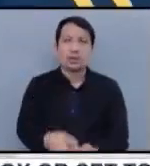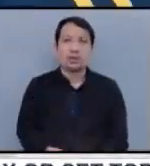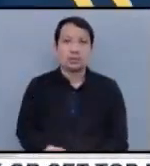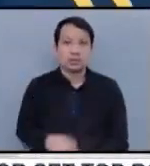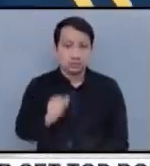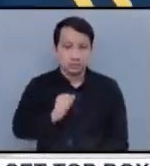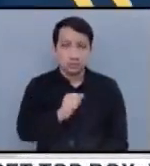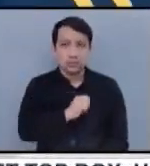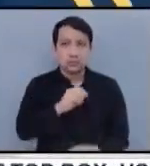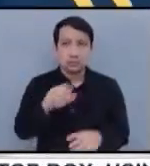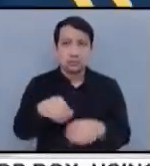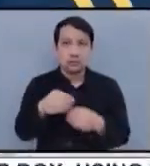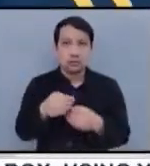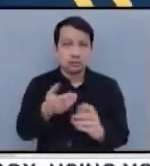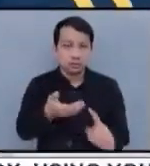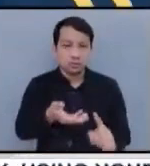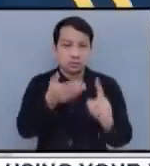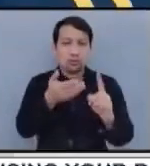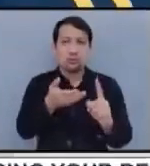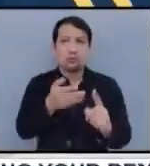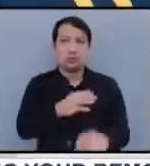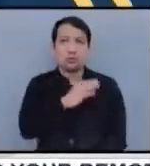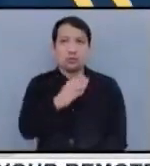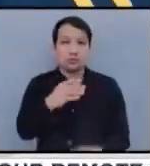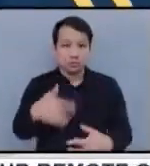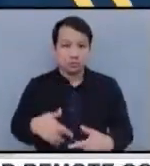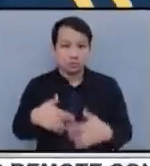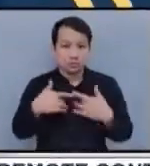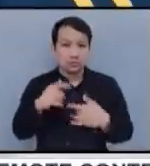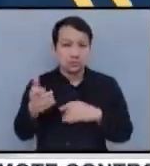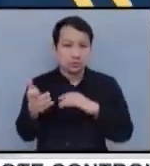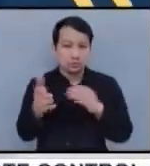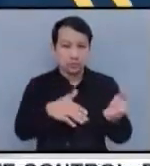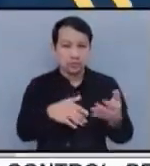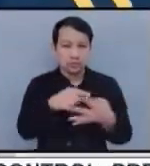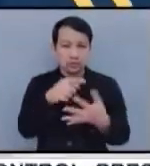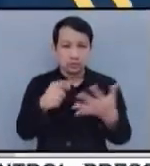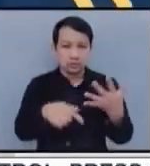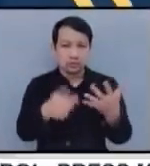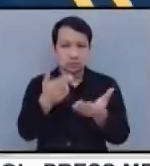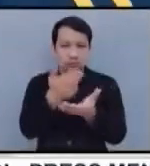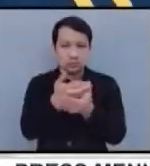na kikilalanin nila ang buhay ng mga pumanaw na rescuers sa